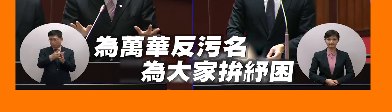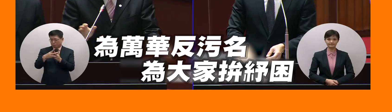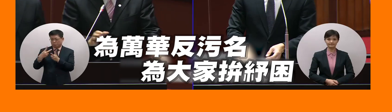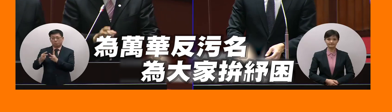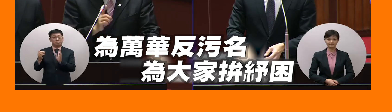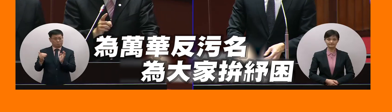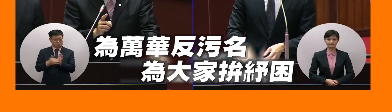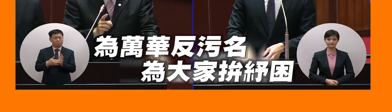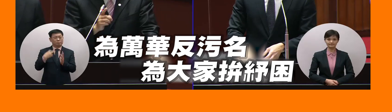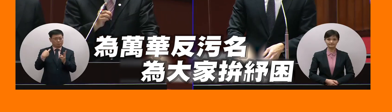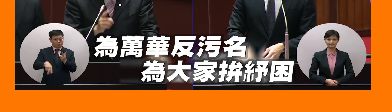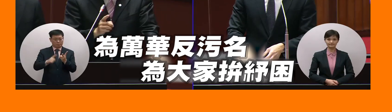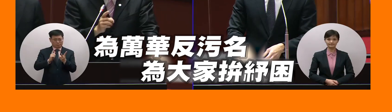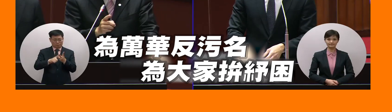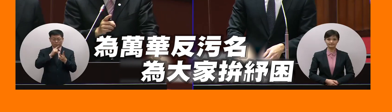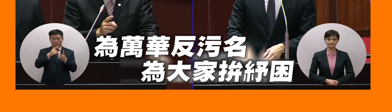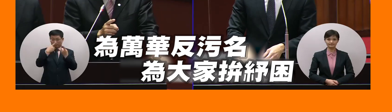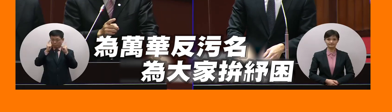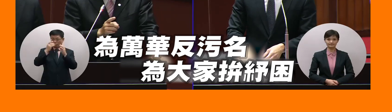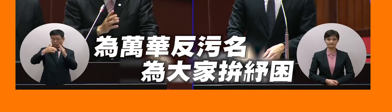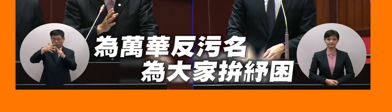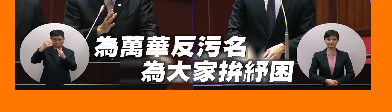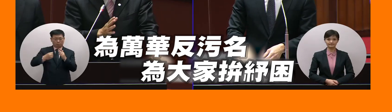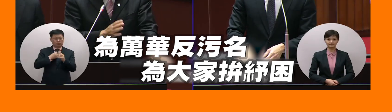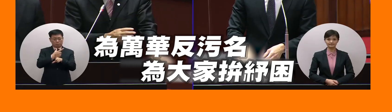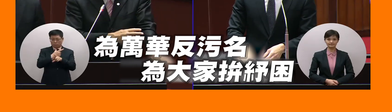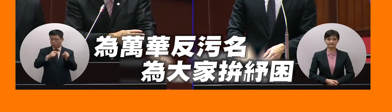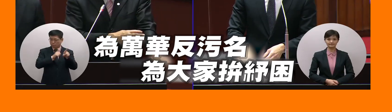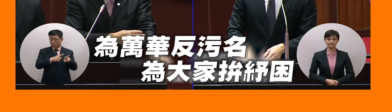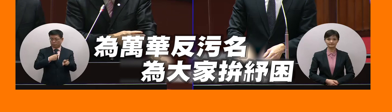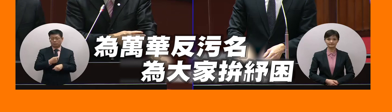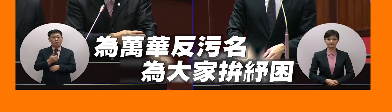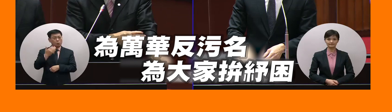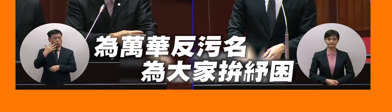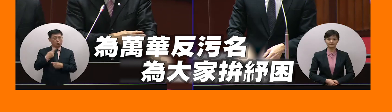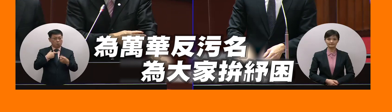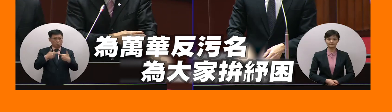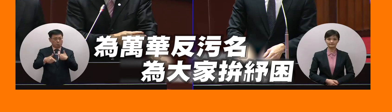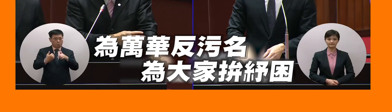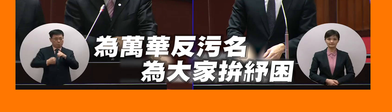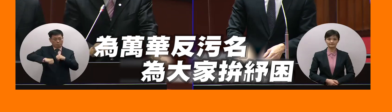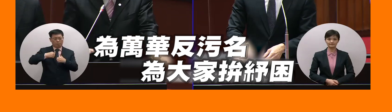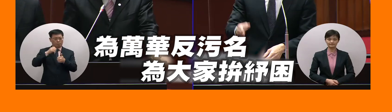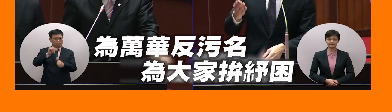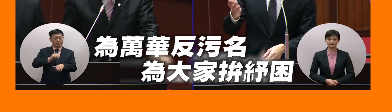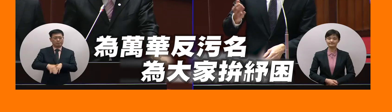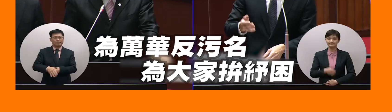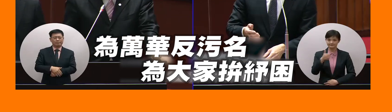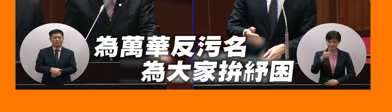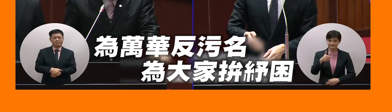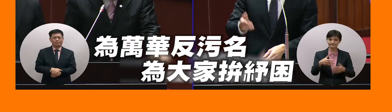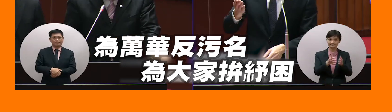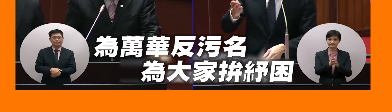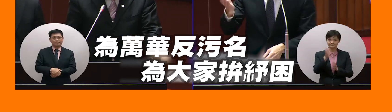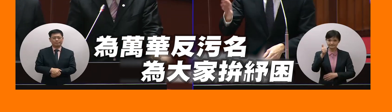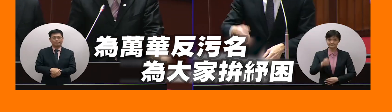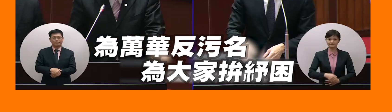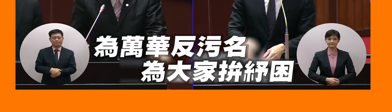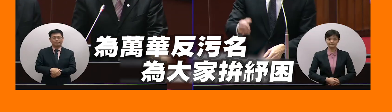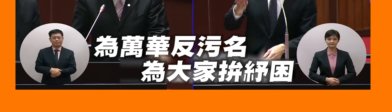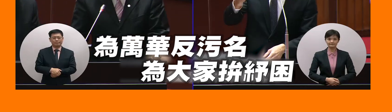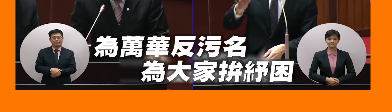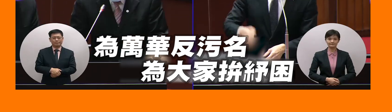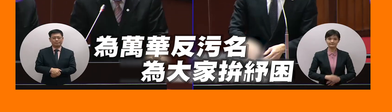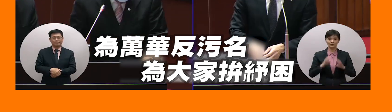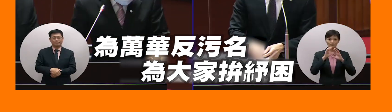之外我也請各大學校長務必要遵循那這個如果有違反我們會做一個組織感謝部長部長請